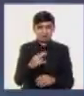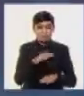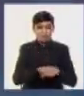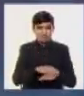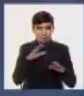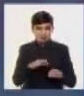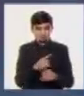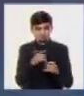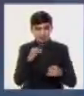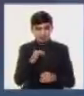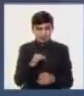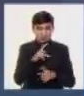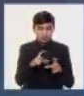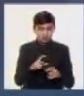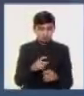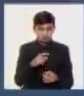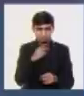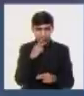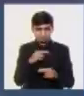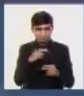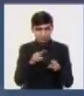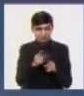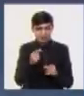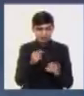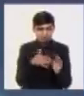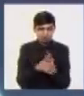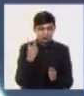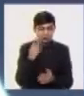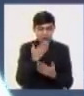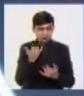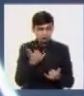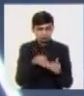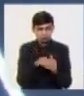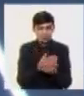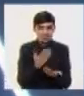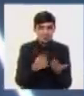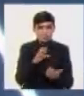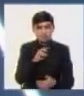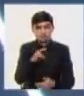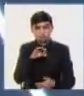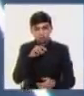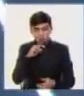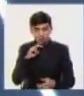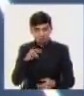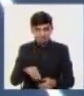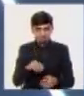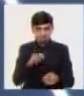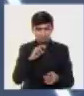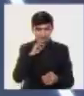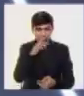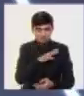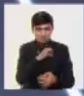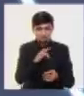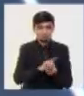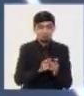банка. Граждане стали бережнее относиться к деньгам. Но если вы все же повредили банкноту, ее можно обменять. Но при определенных